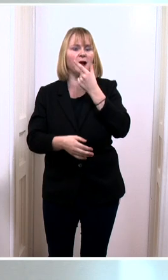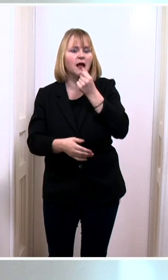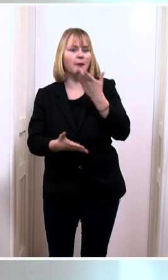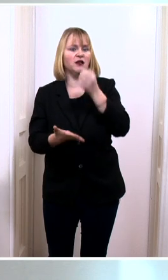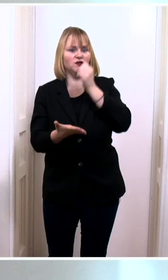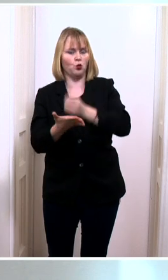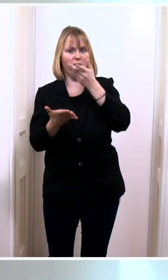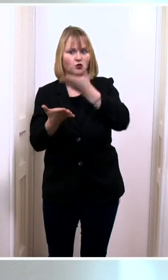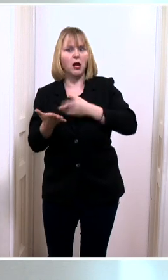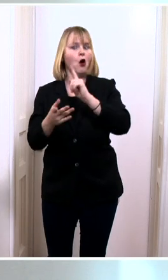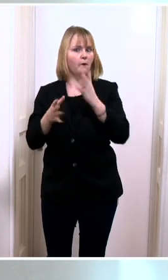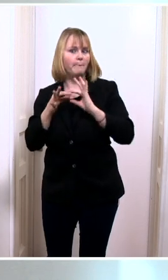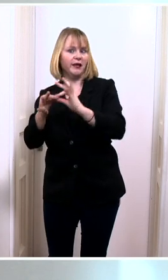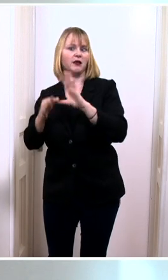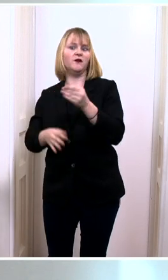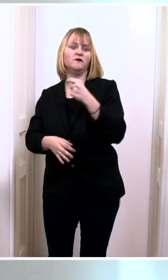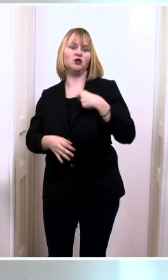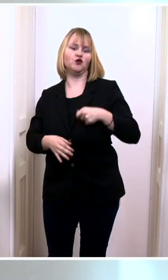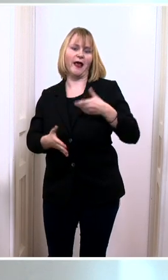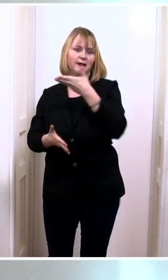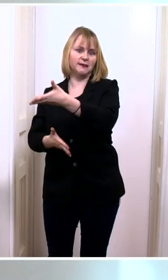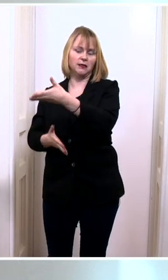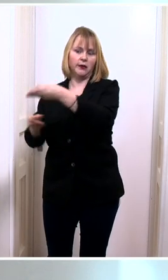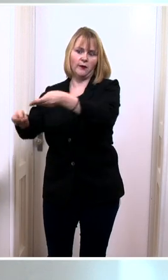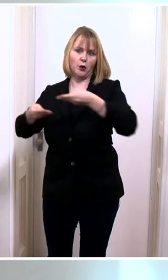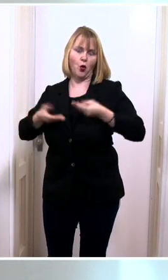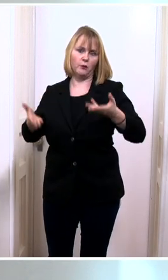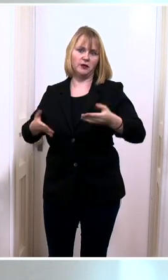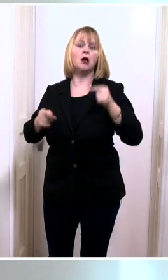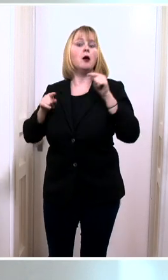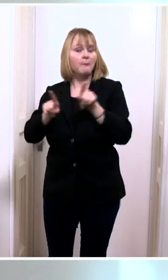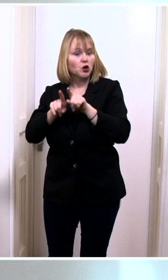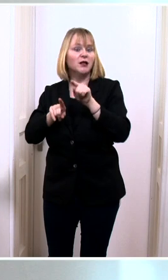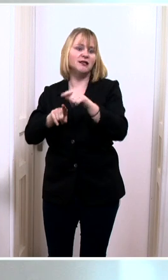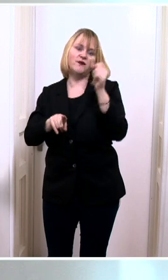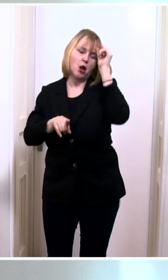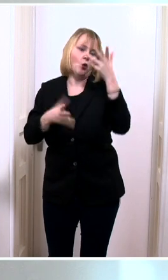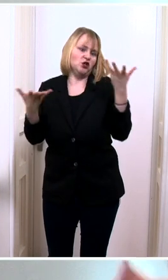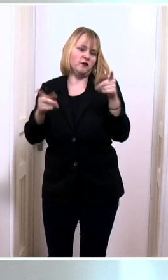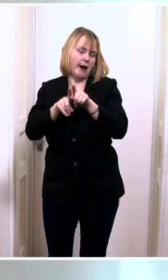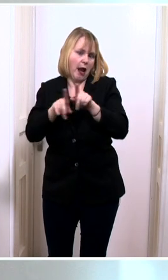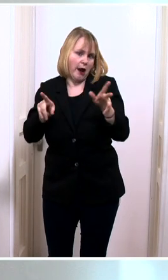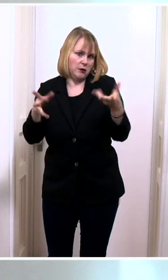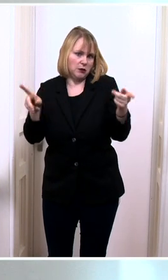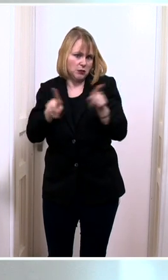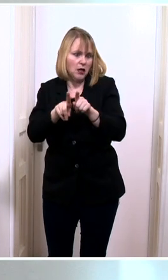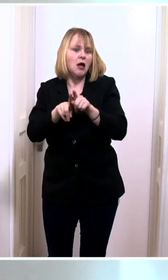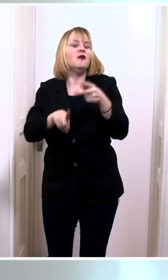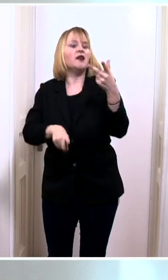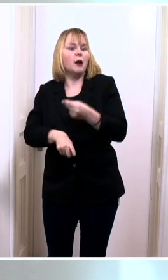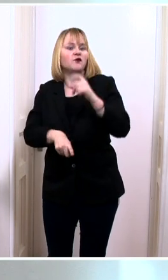gehen über die Schweiz. Und so war es auch nur logisch, dass die Zulassung für diesen Impfstoff eben auch über die